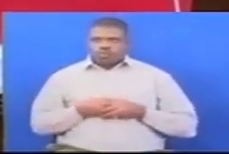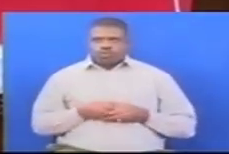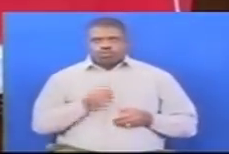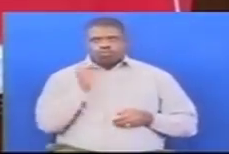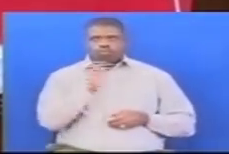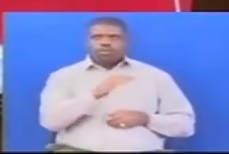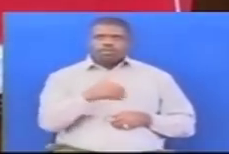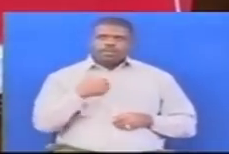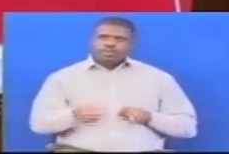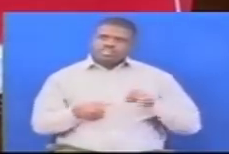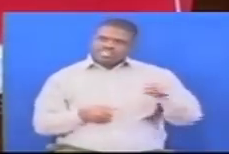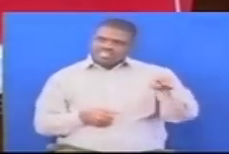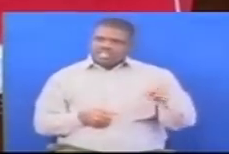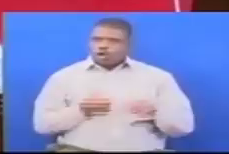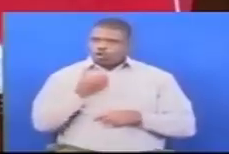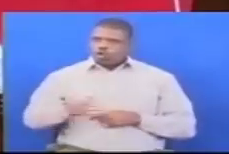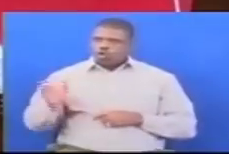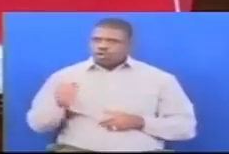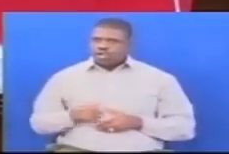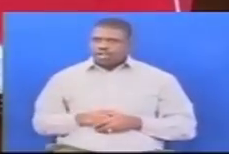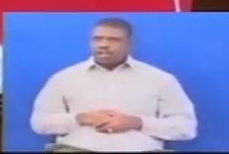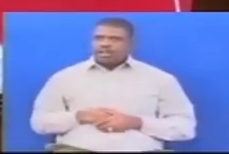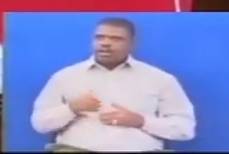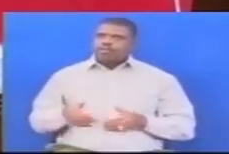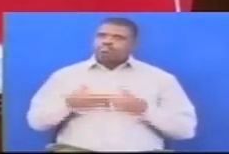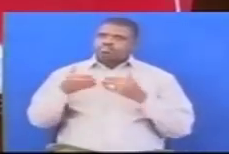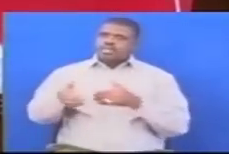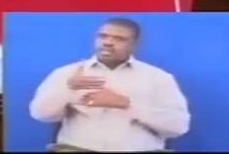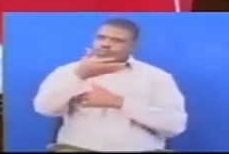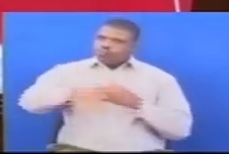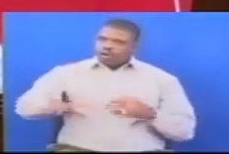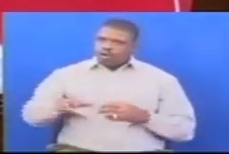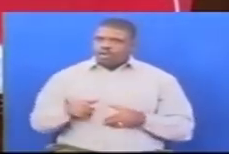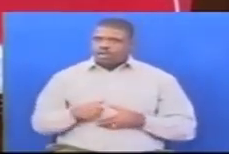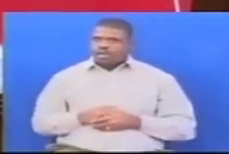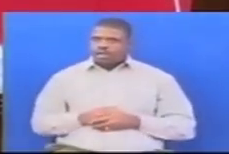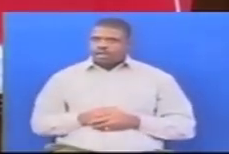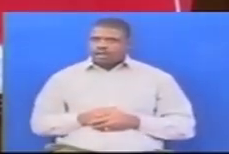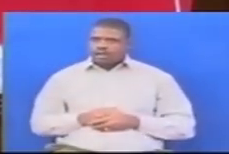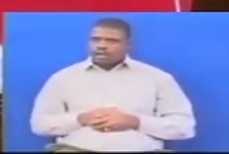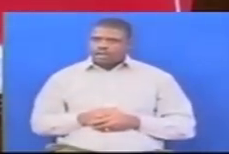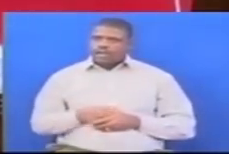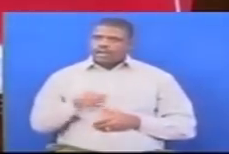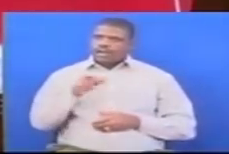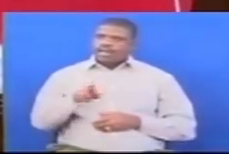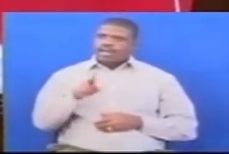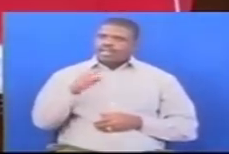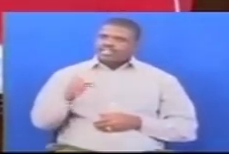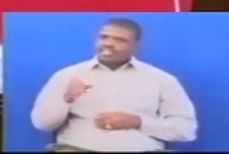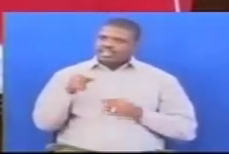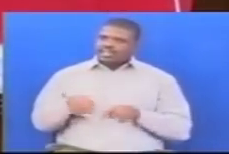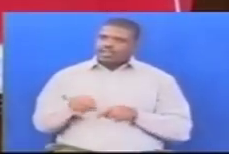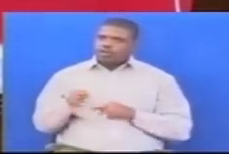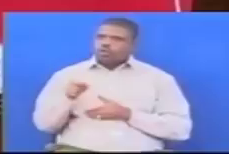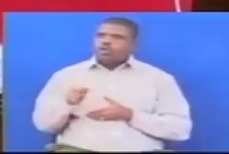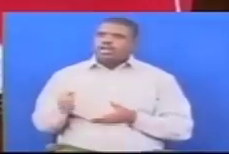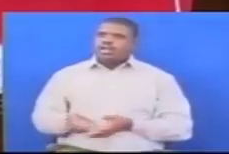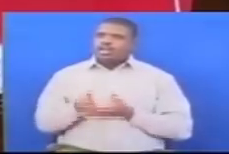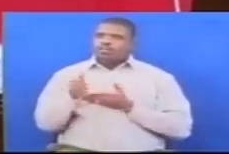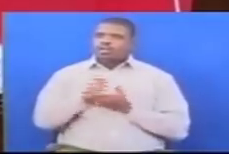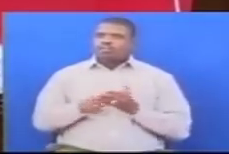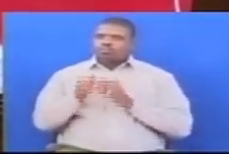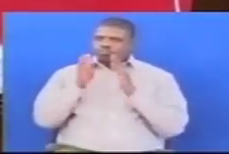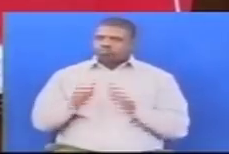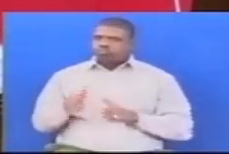Tulimwambia waziri aliondoka mbele ya bwawa na rasi ambaye leo ni naibu katibu mkuu